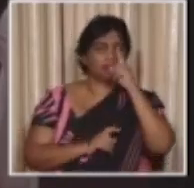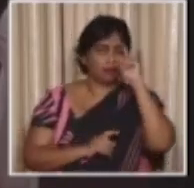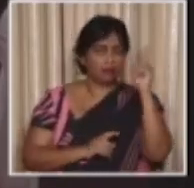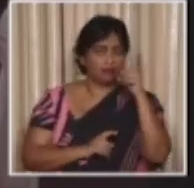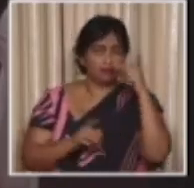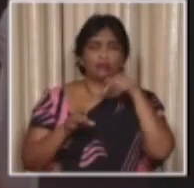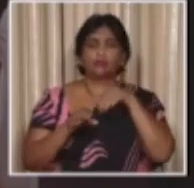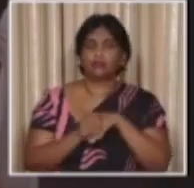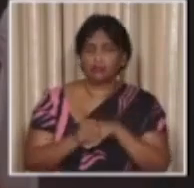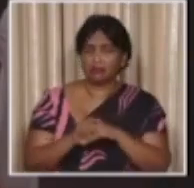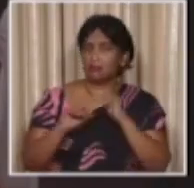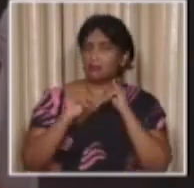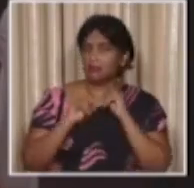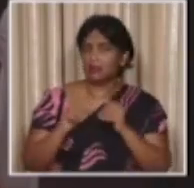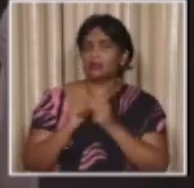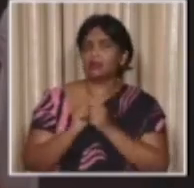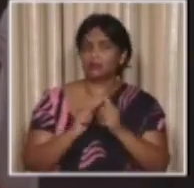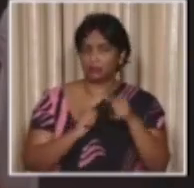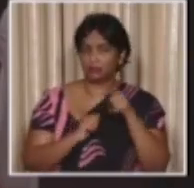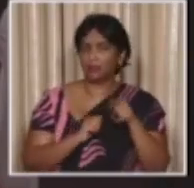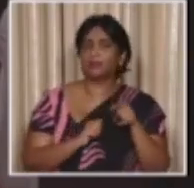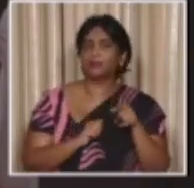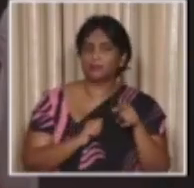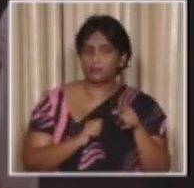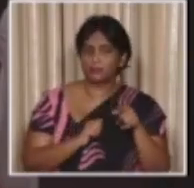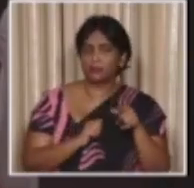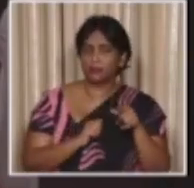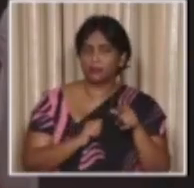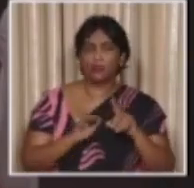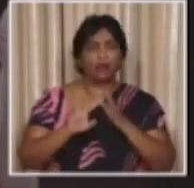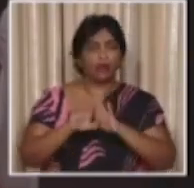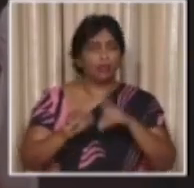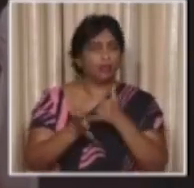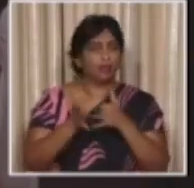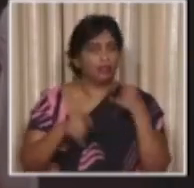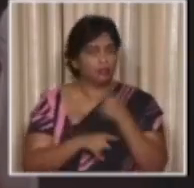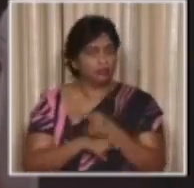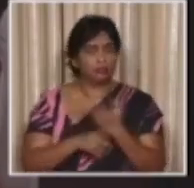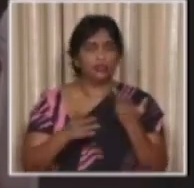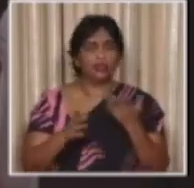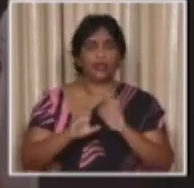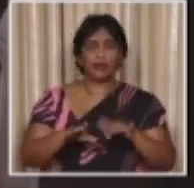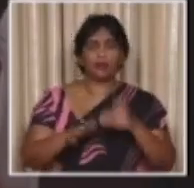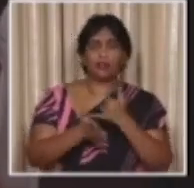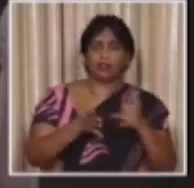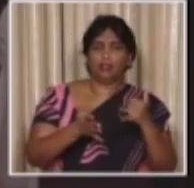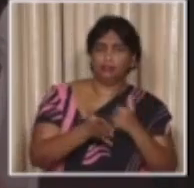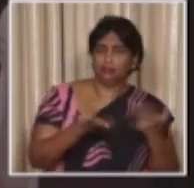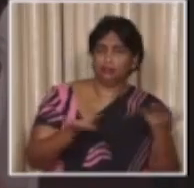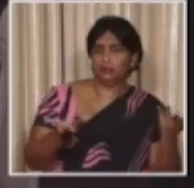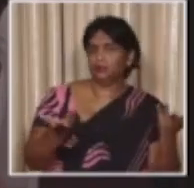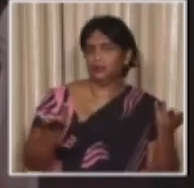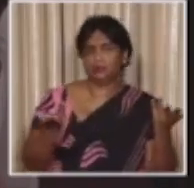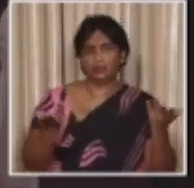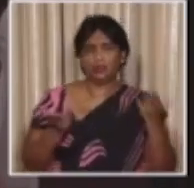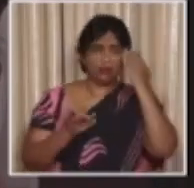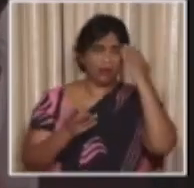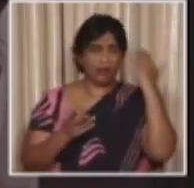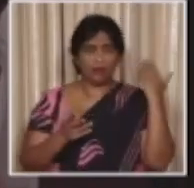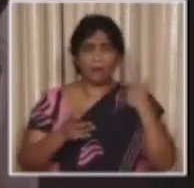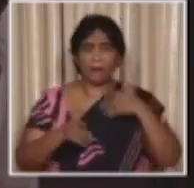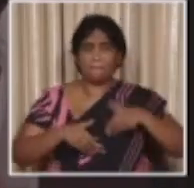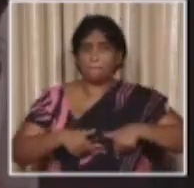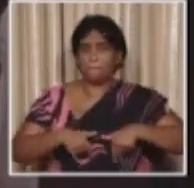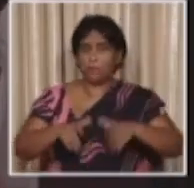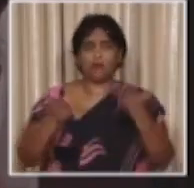කේන්ද්‍රීය විනාශකාරී තත්ත්වය ළමා අපචාර දරුවන් දූෂණය කරන මව්වරුන්ට පාරේ